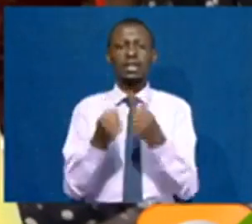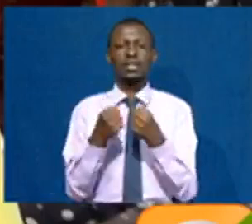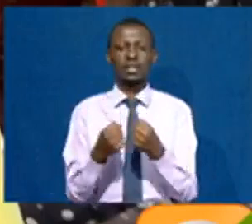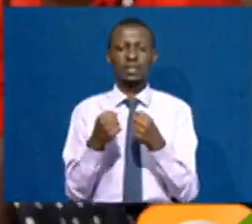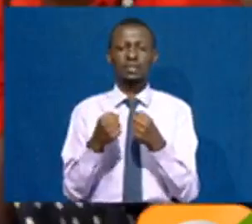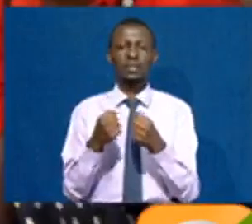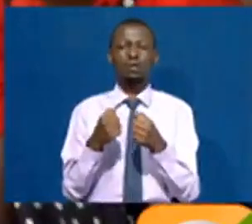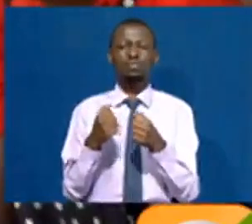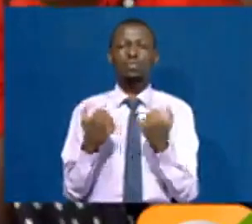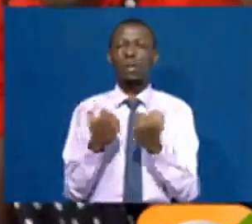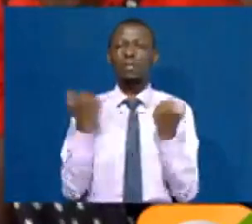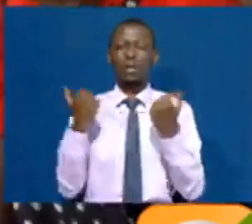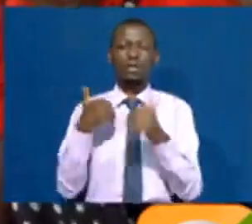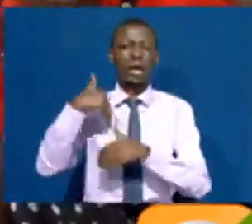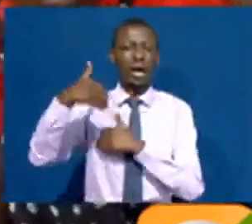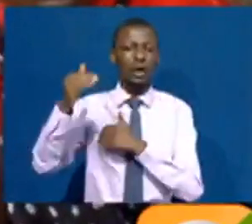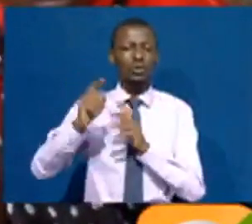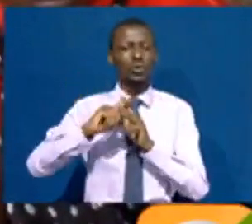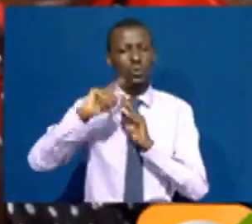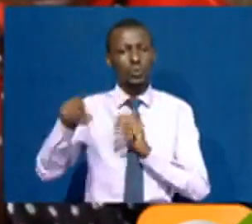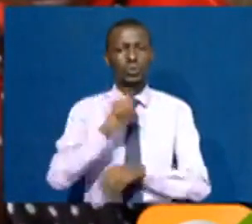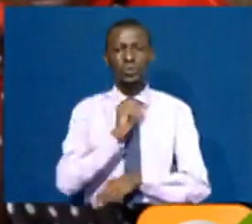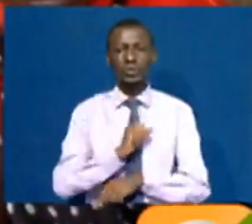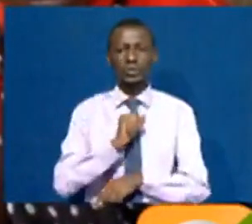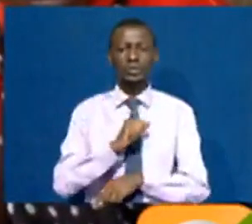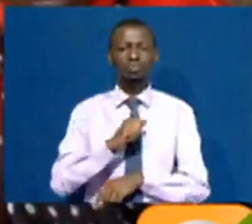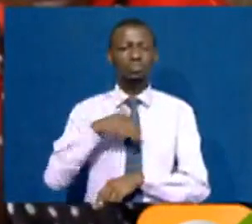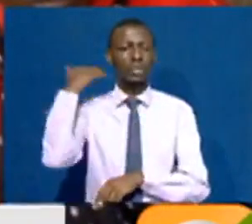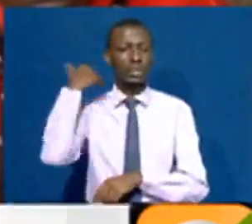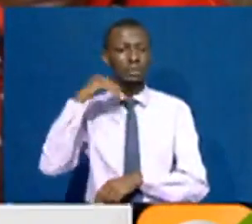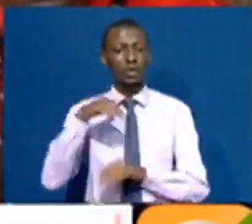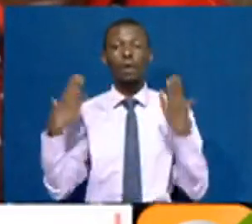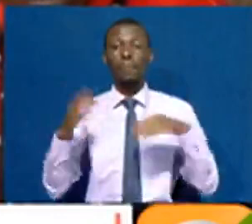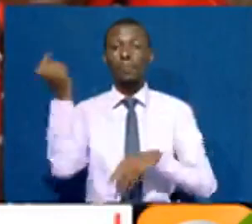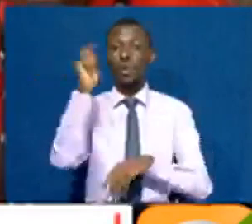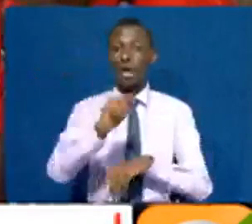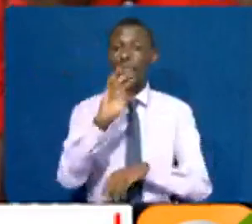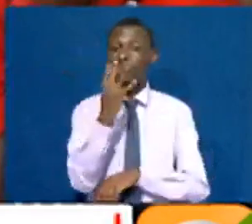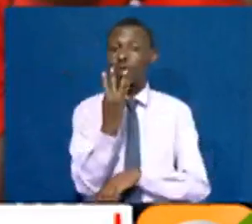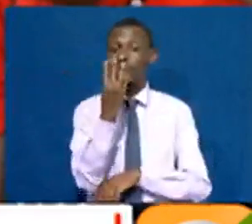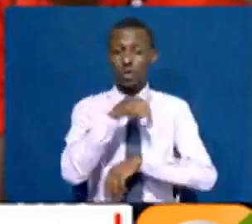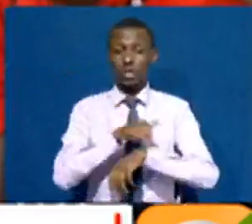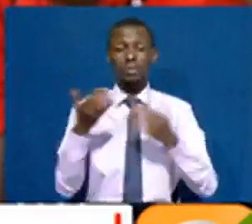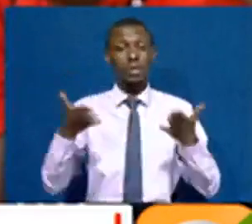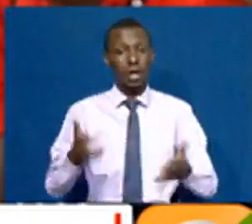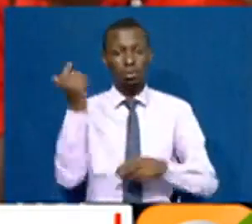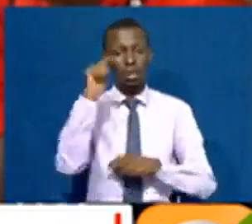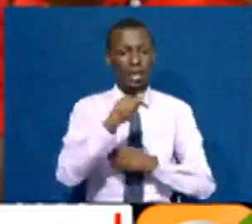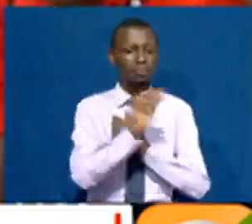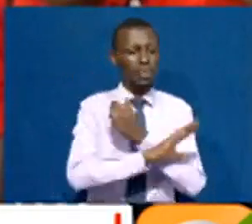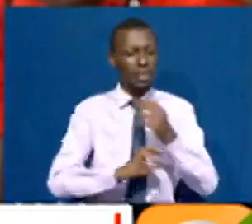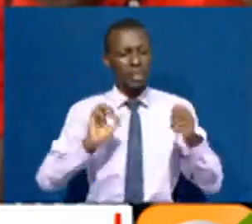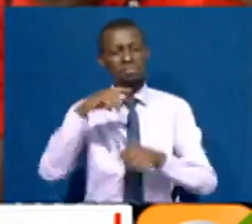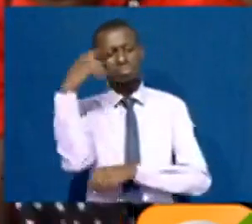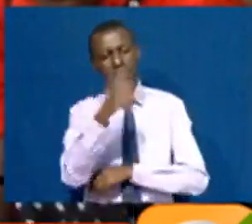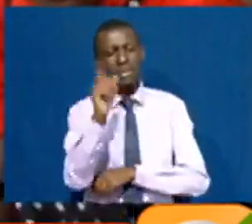nikakimbia majambazi wamesha Kuja hapa hii ni Safari ya nne Na wanakuja wanawaibia wanawapiga